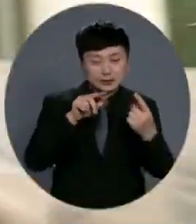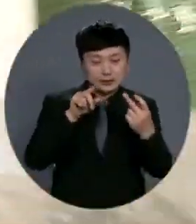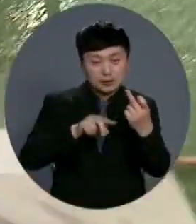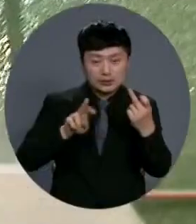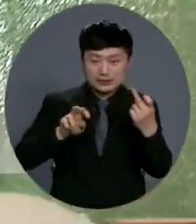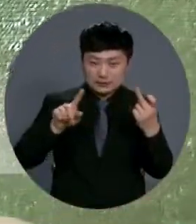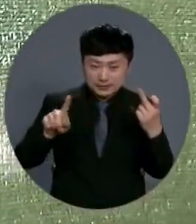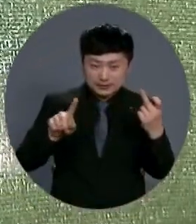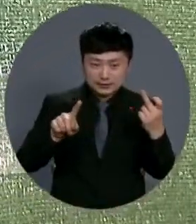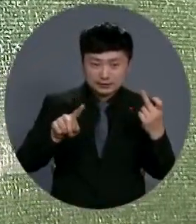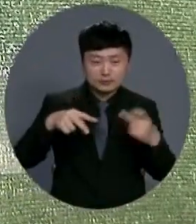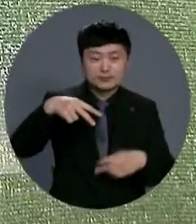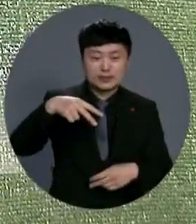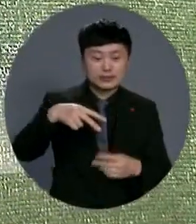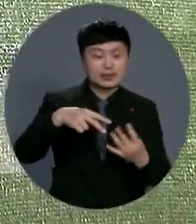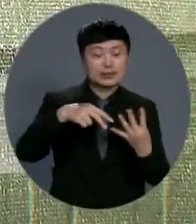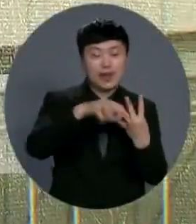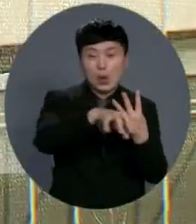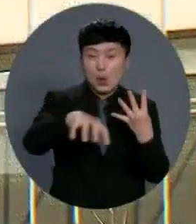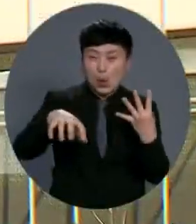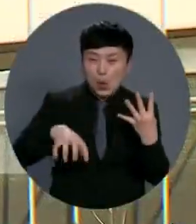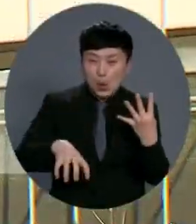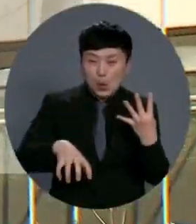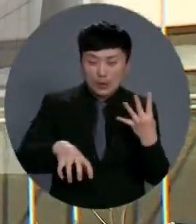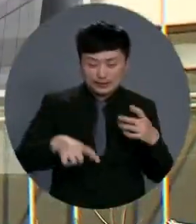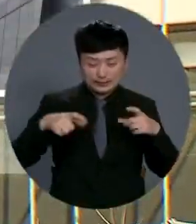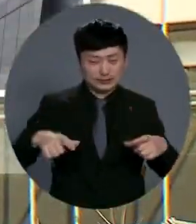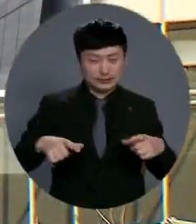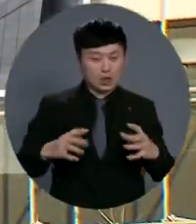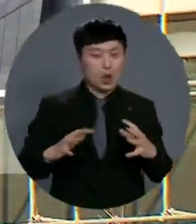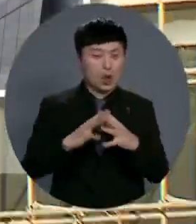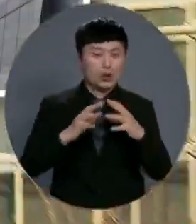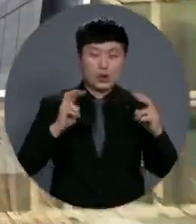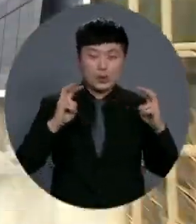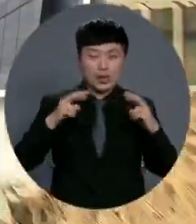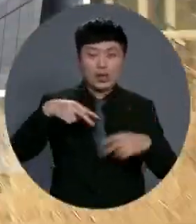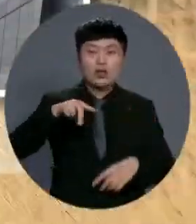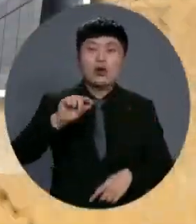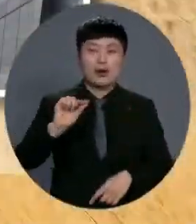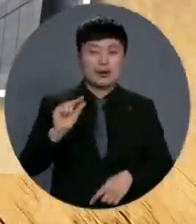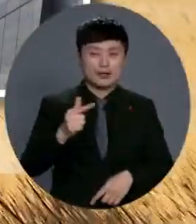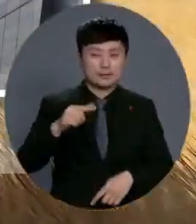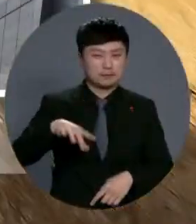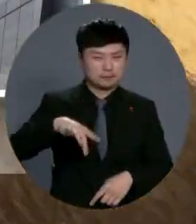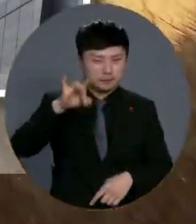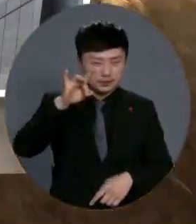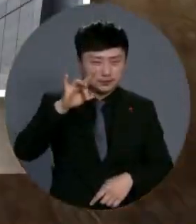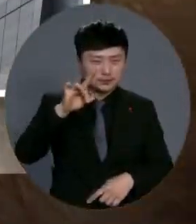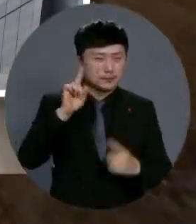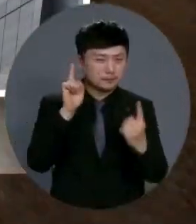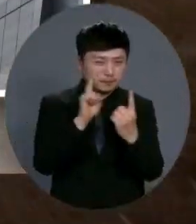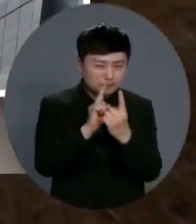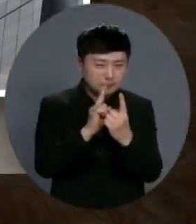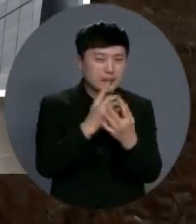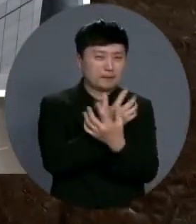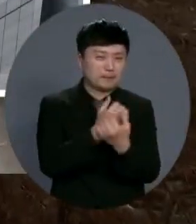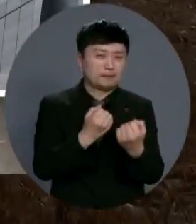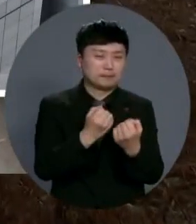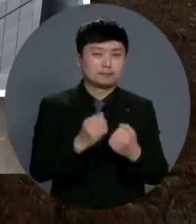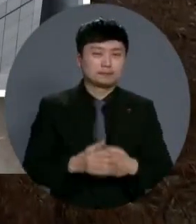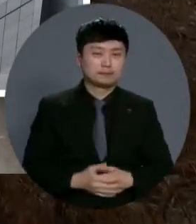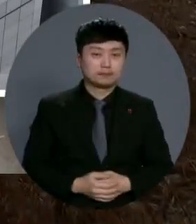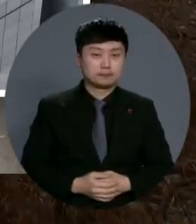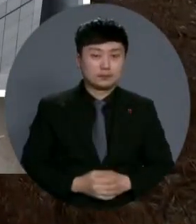최종 참여 의향서를 낸 4개 업체 중 지역 건설사인 서한을 우선 협상 대상자로 선정했습니다.